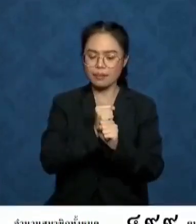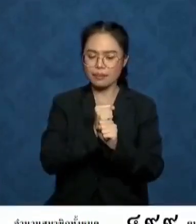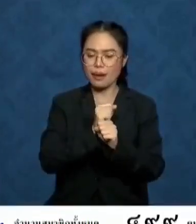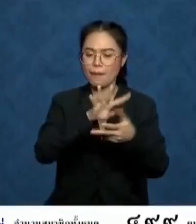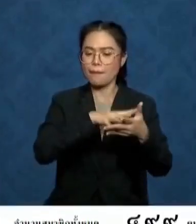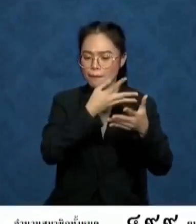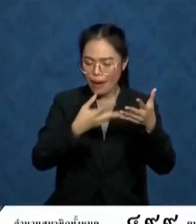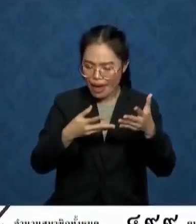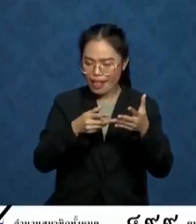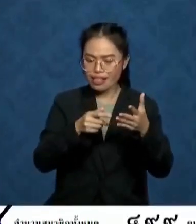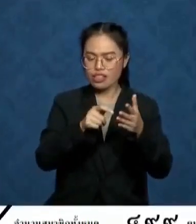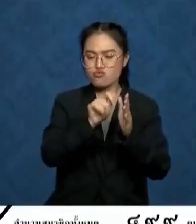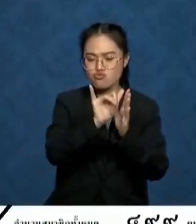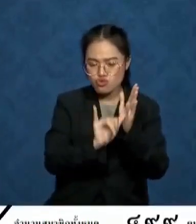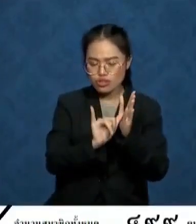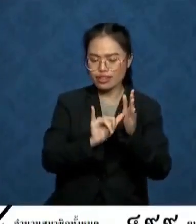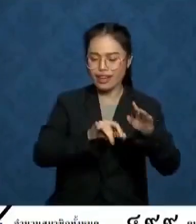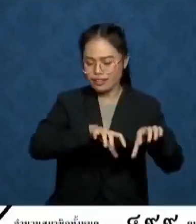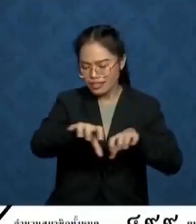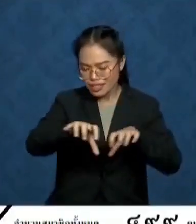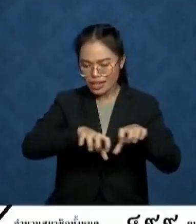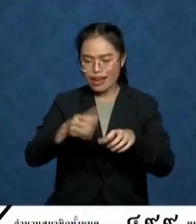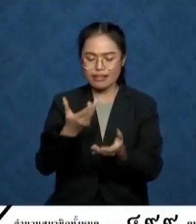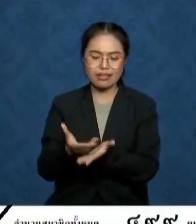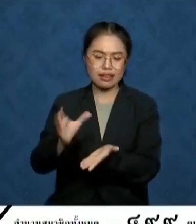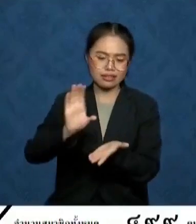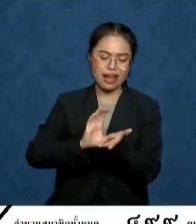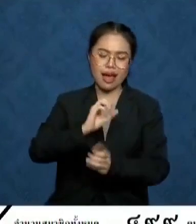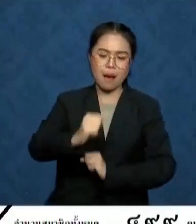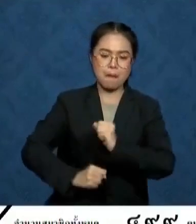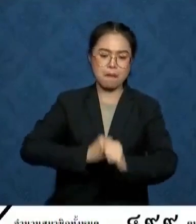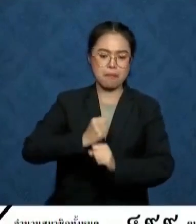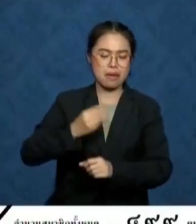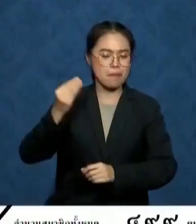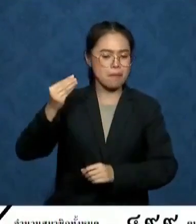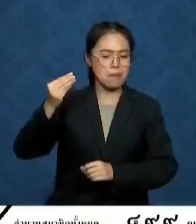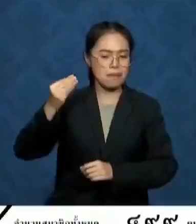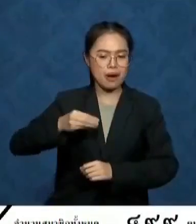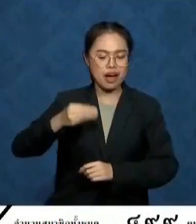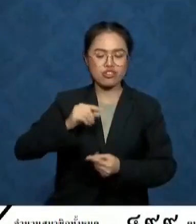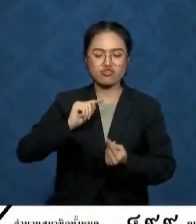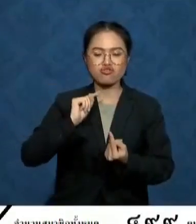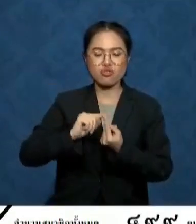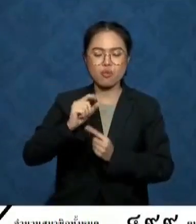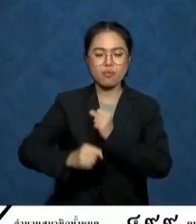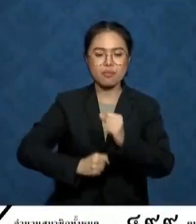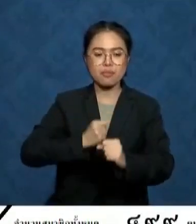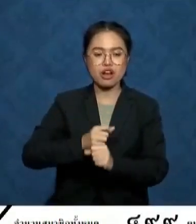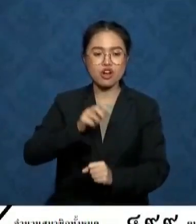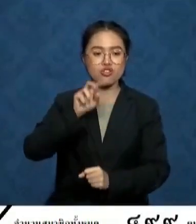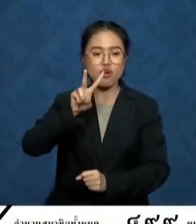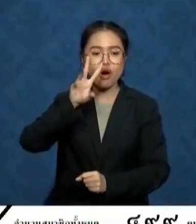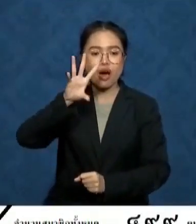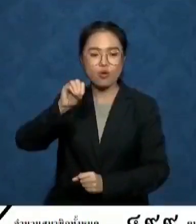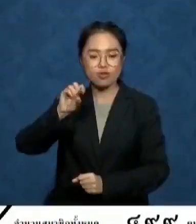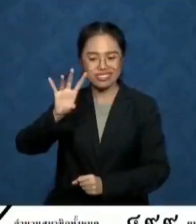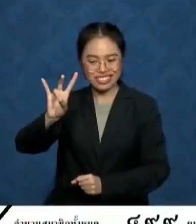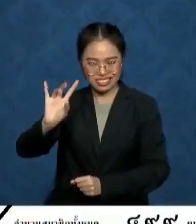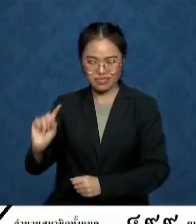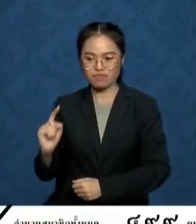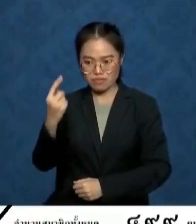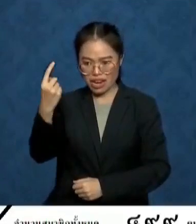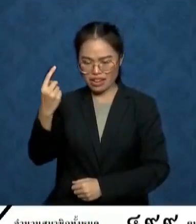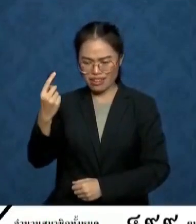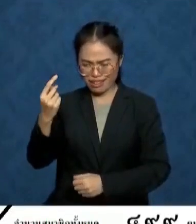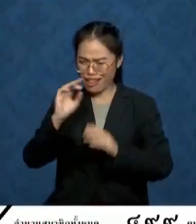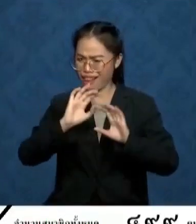ยุทธศาสตร์ในการจัดสรรงบประมาณรายจ่ายประจำปี 67เสียใหม่รัฐบาล